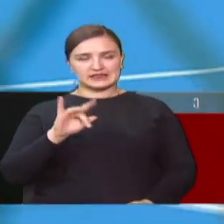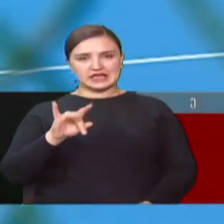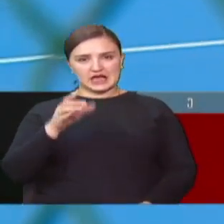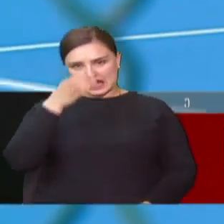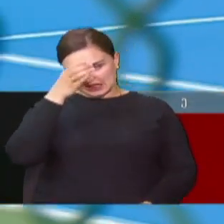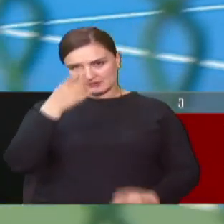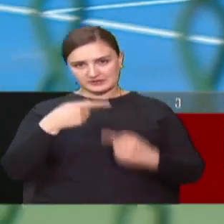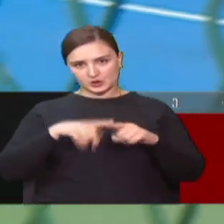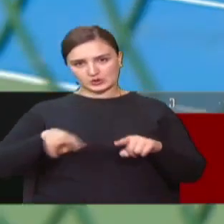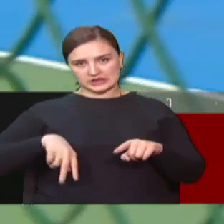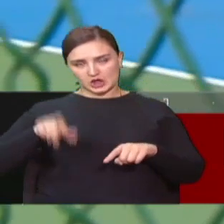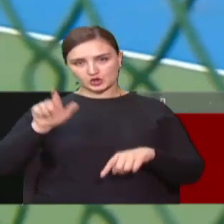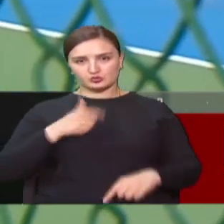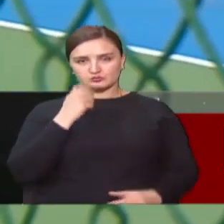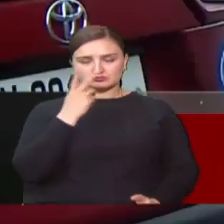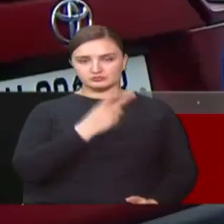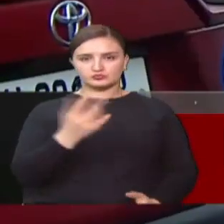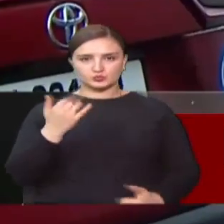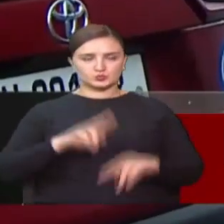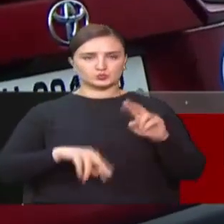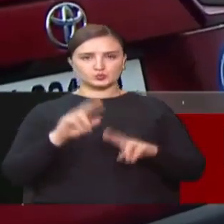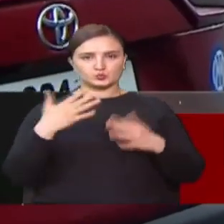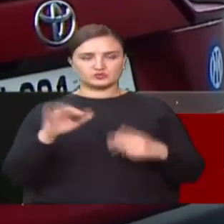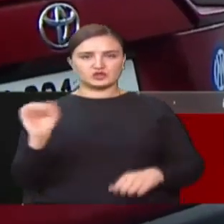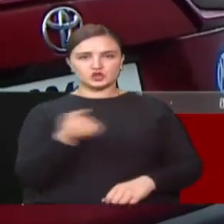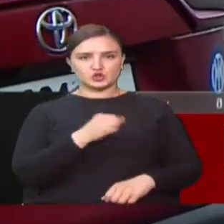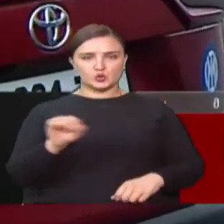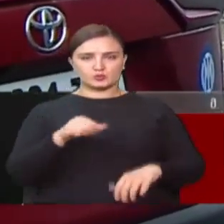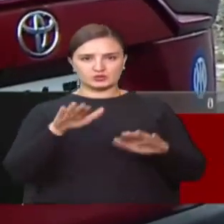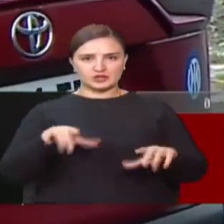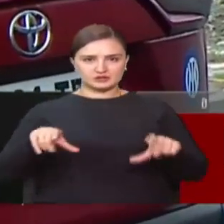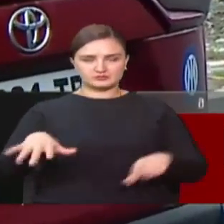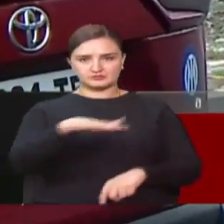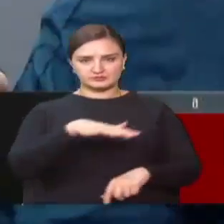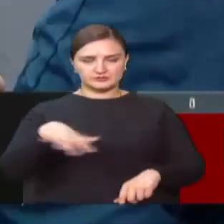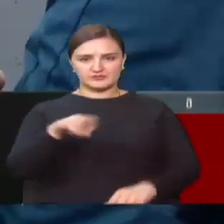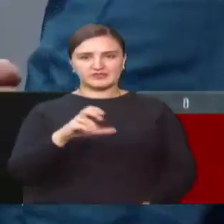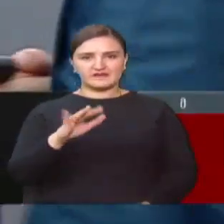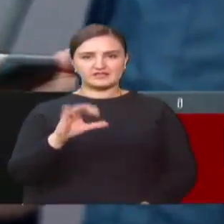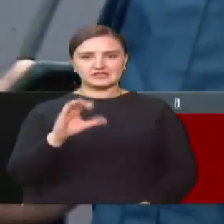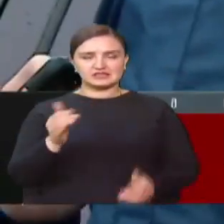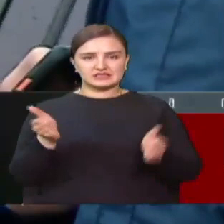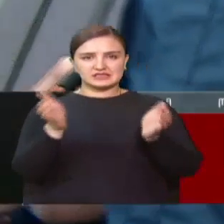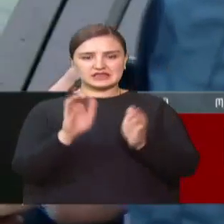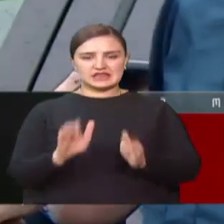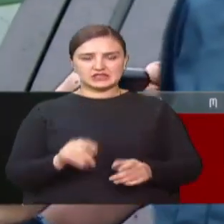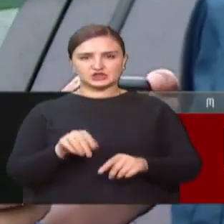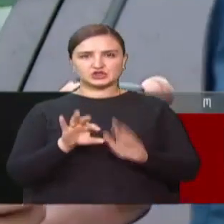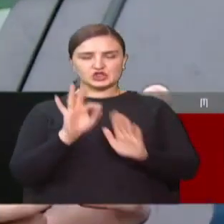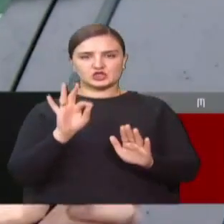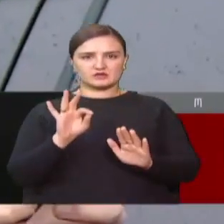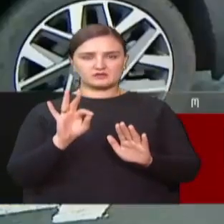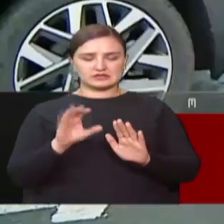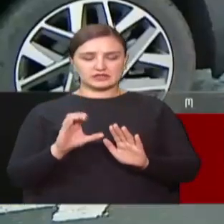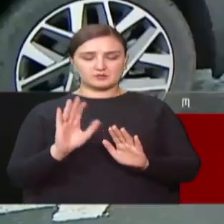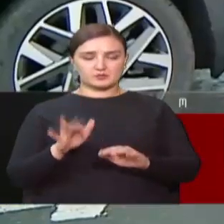direktorma daatvaliera am droistvis ukve ashenebulia chokburtis kortebi sadats devisis tasis shesarchevi etapis chatareba igegmeba